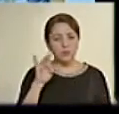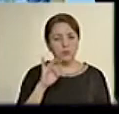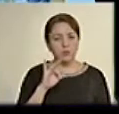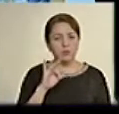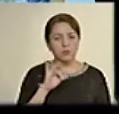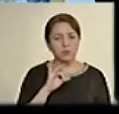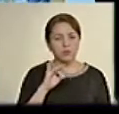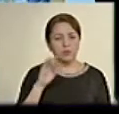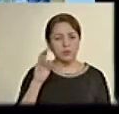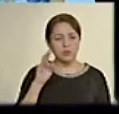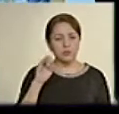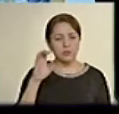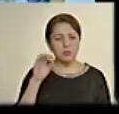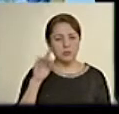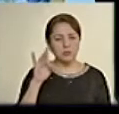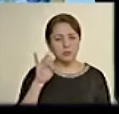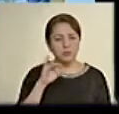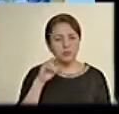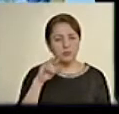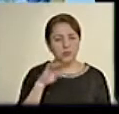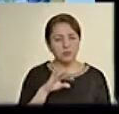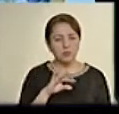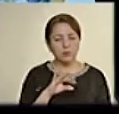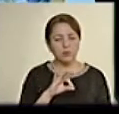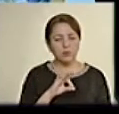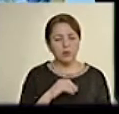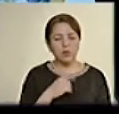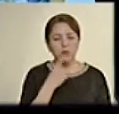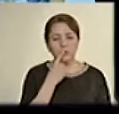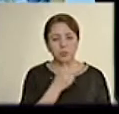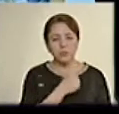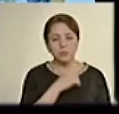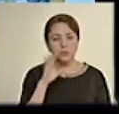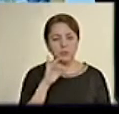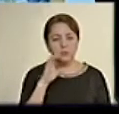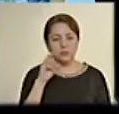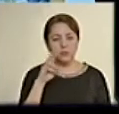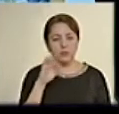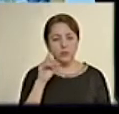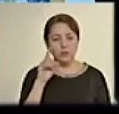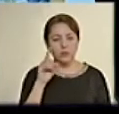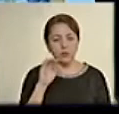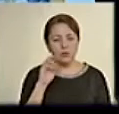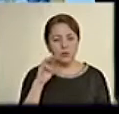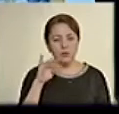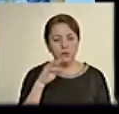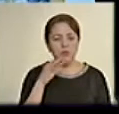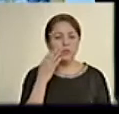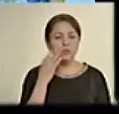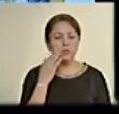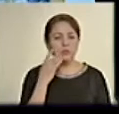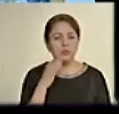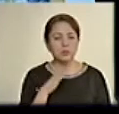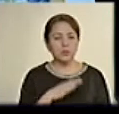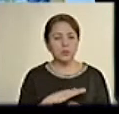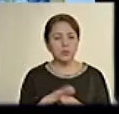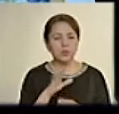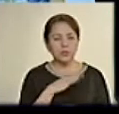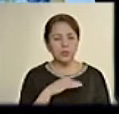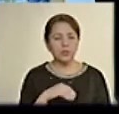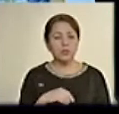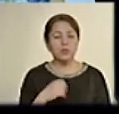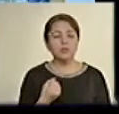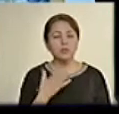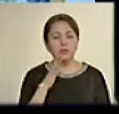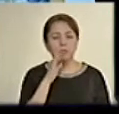tomonidan harbiy islohot o'tkazilgan sanani aniqlang. Xo'sh, nechinchi yilda harbiy islohot o'tkazib,